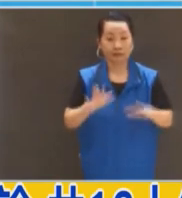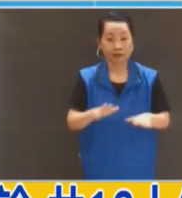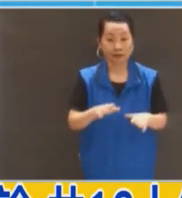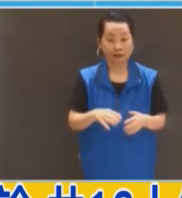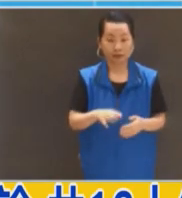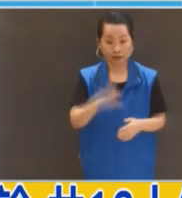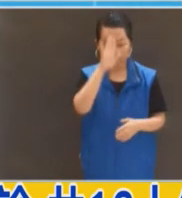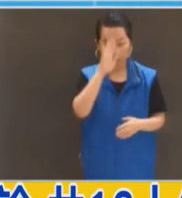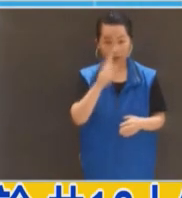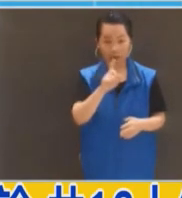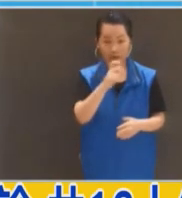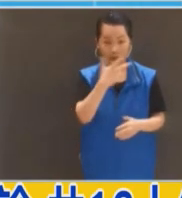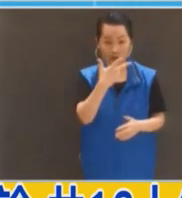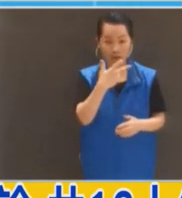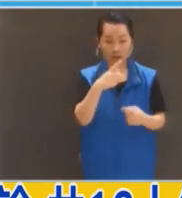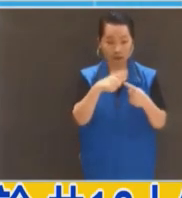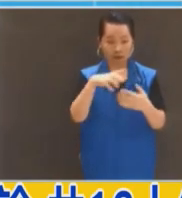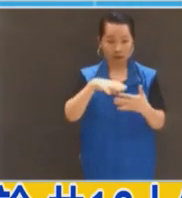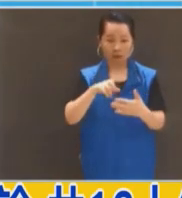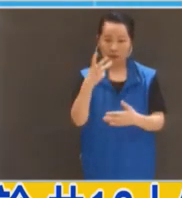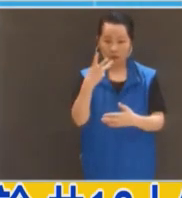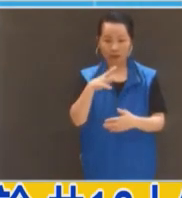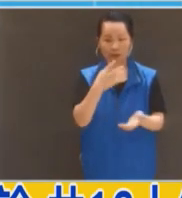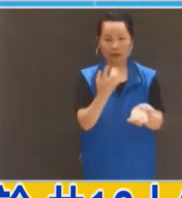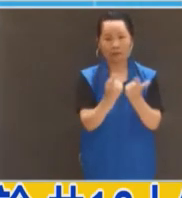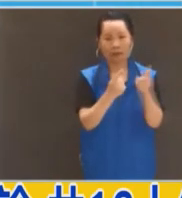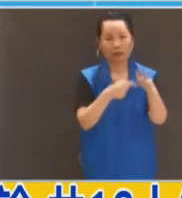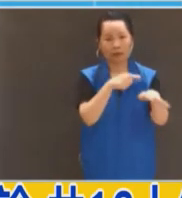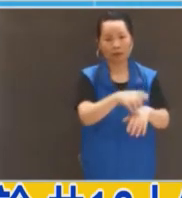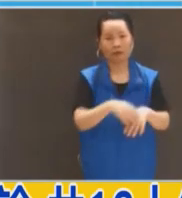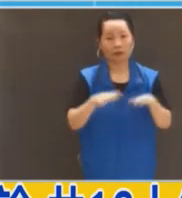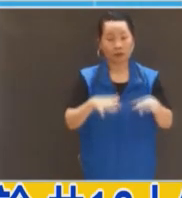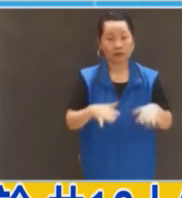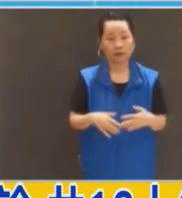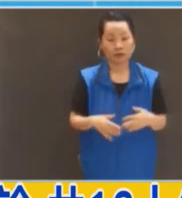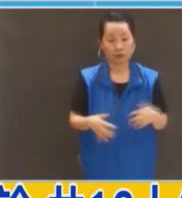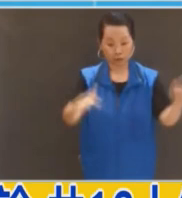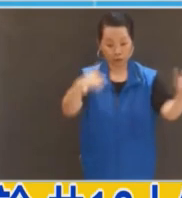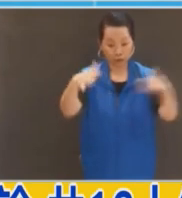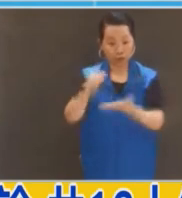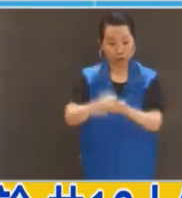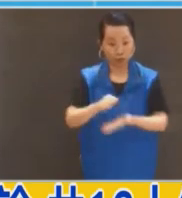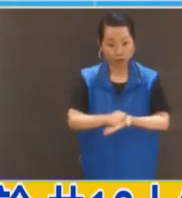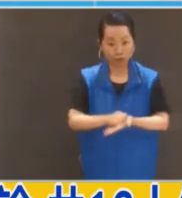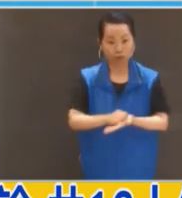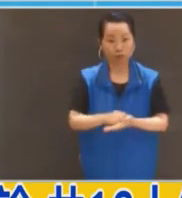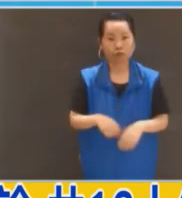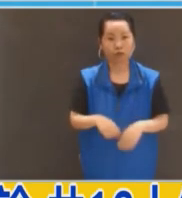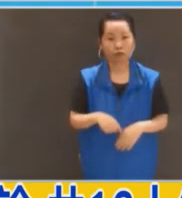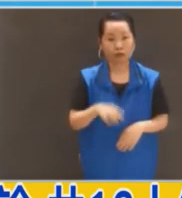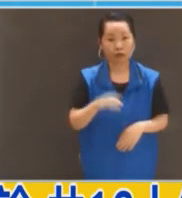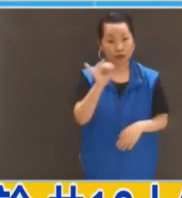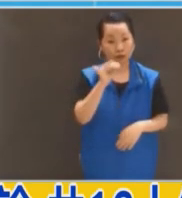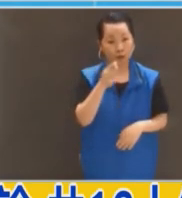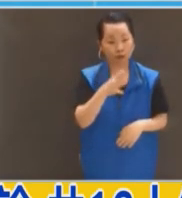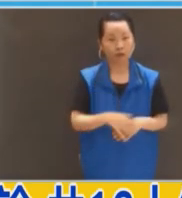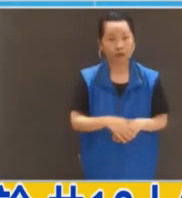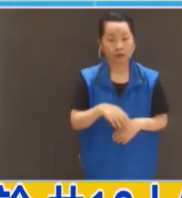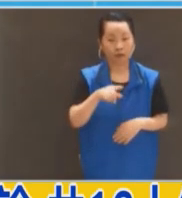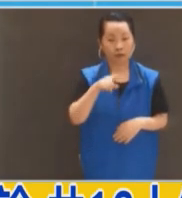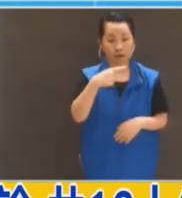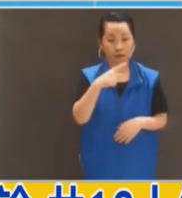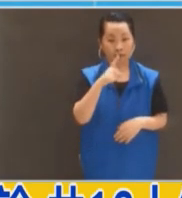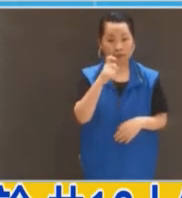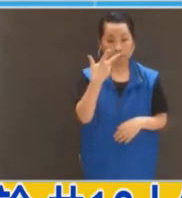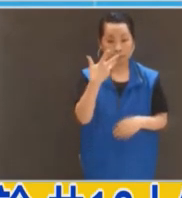里面有13个。那光这个框列里面，我们今天框列的是接触者是